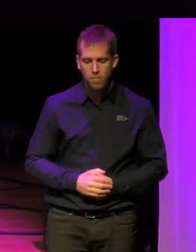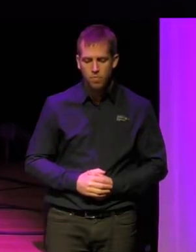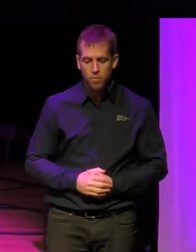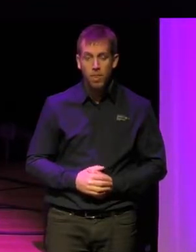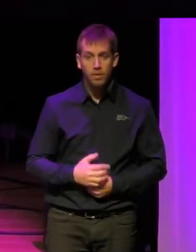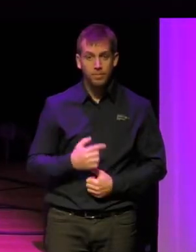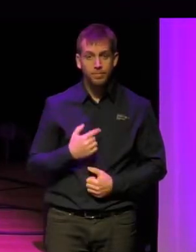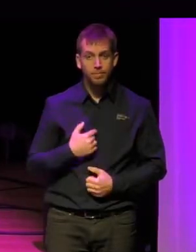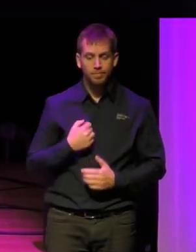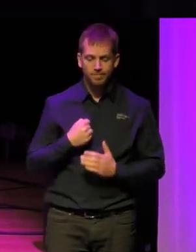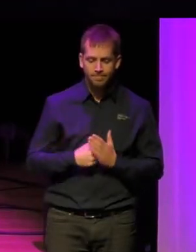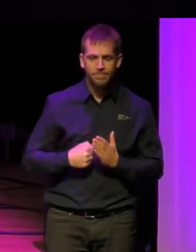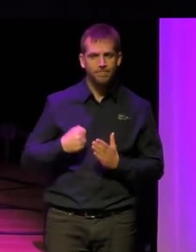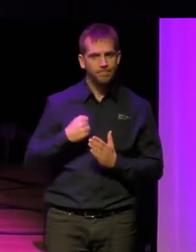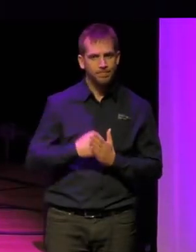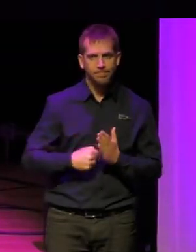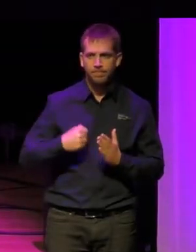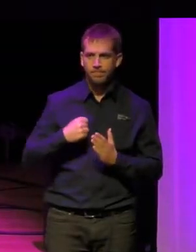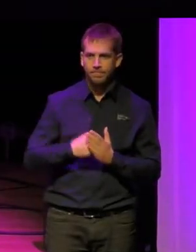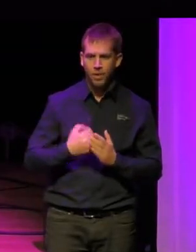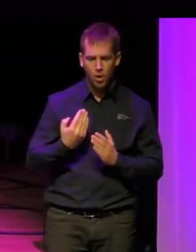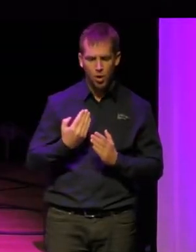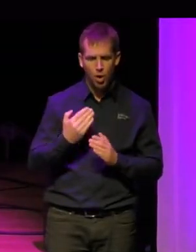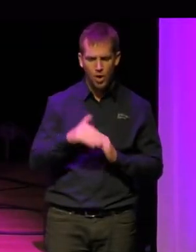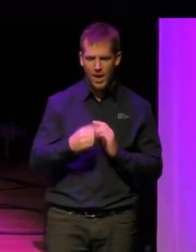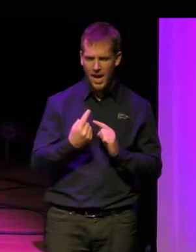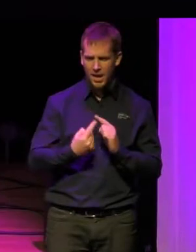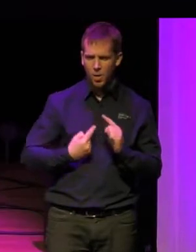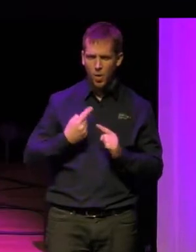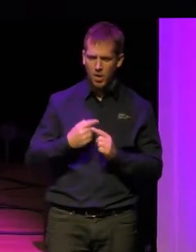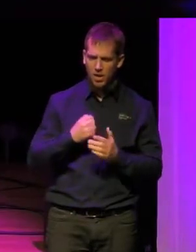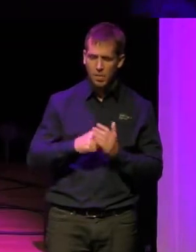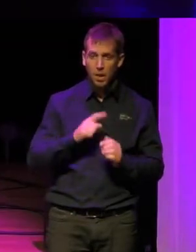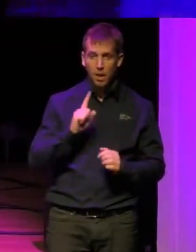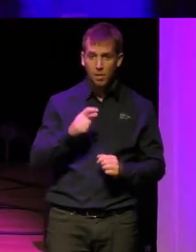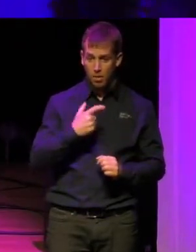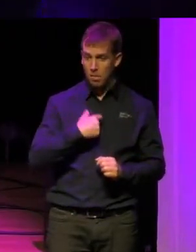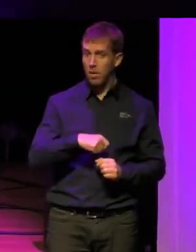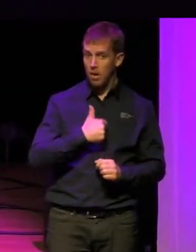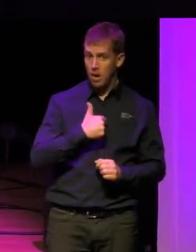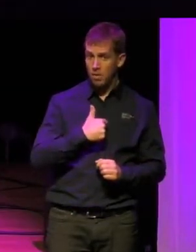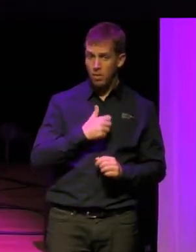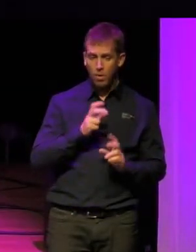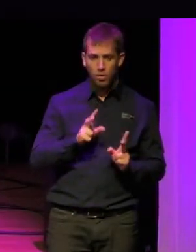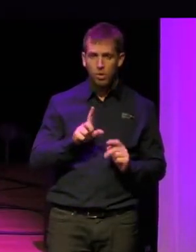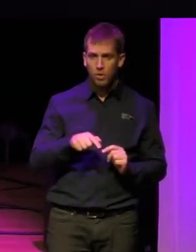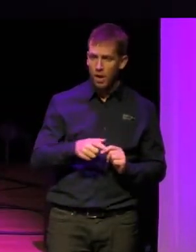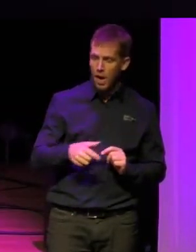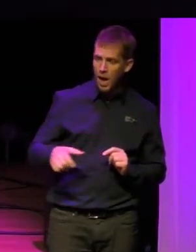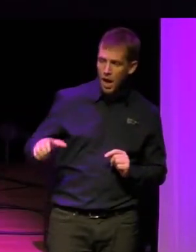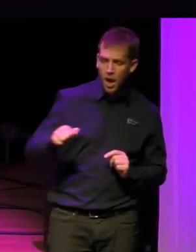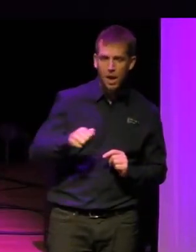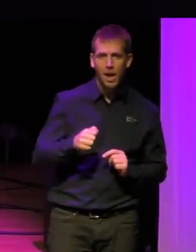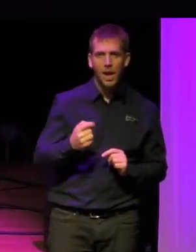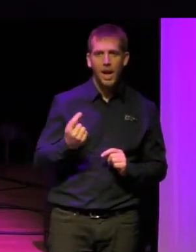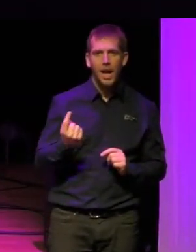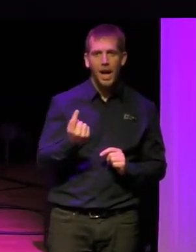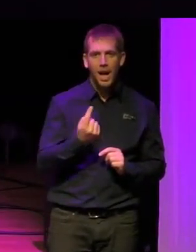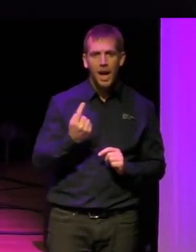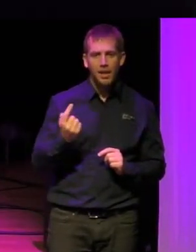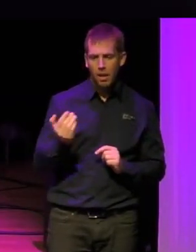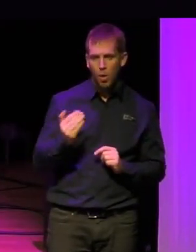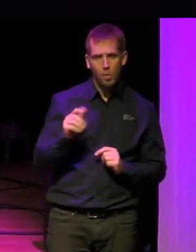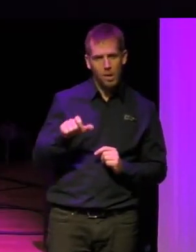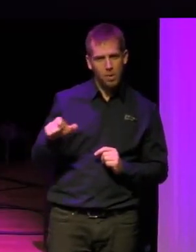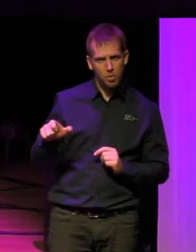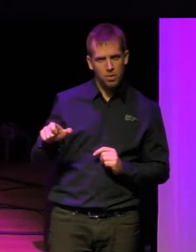Jag har kämpat så hårt i mer än ett år, både för mig själv och för alla ensamkommandes